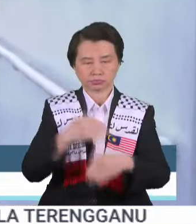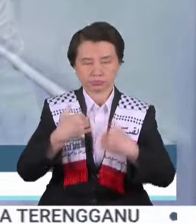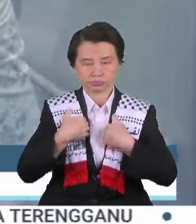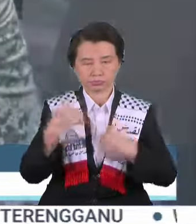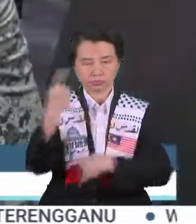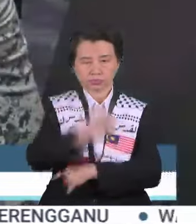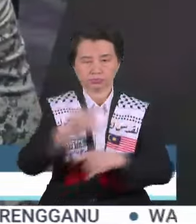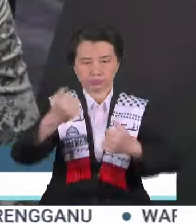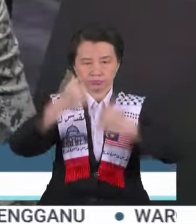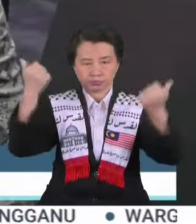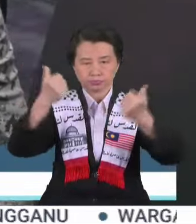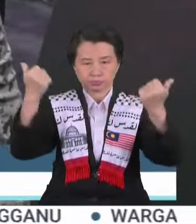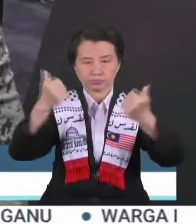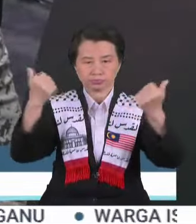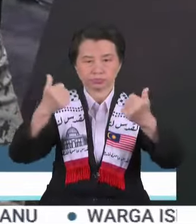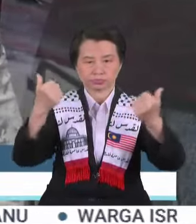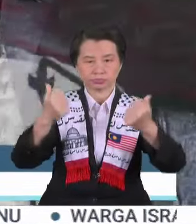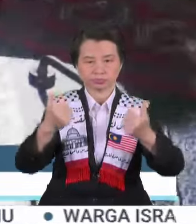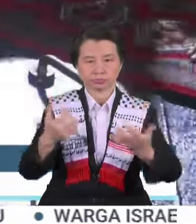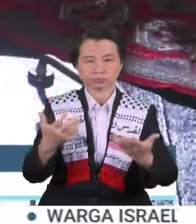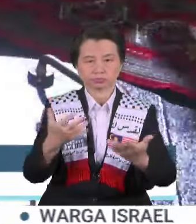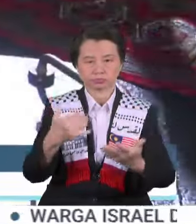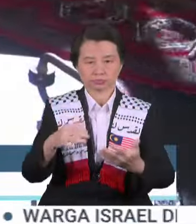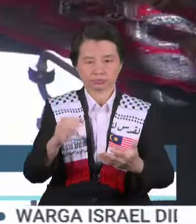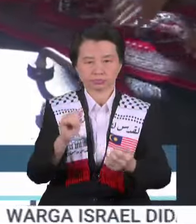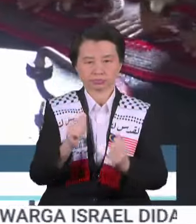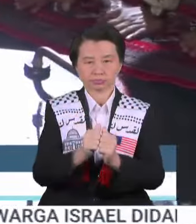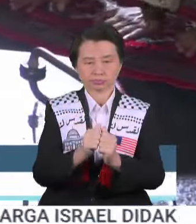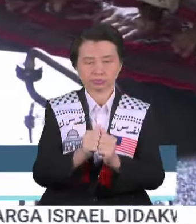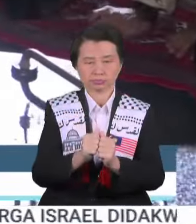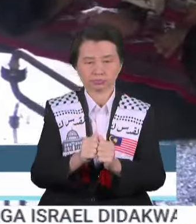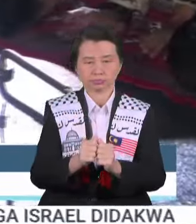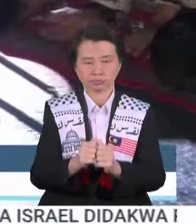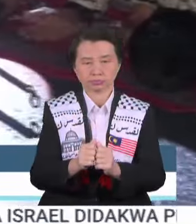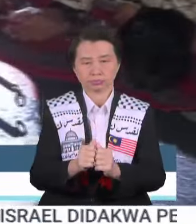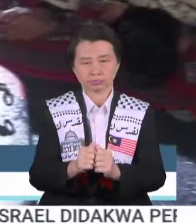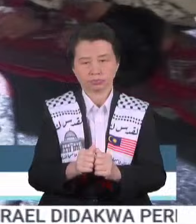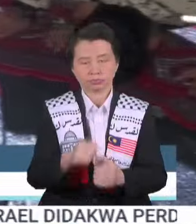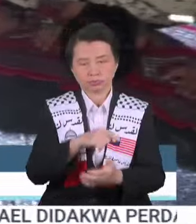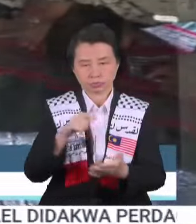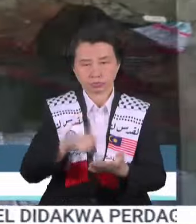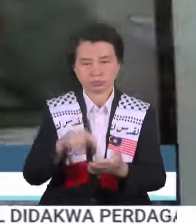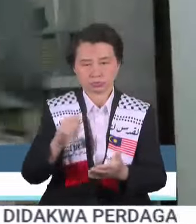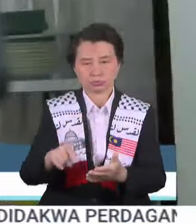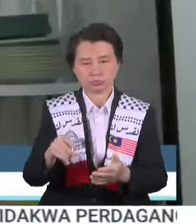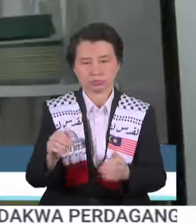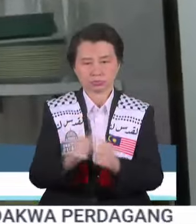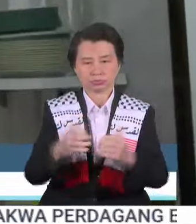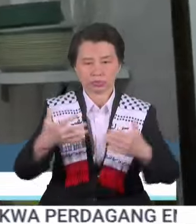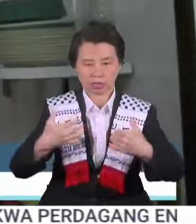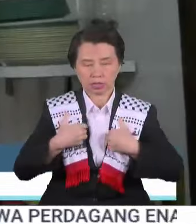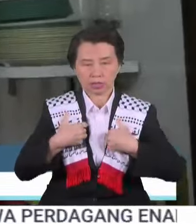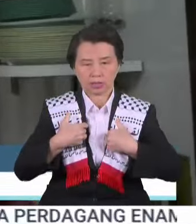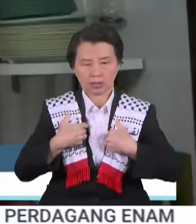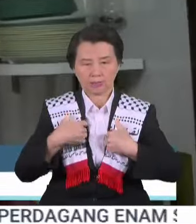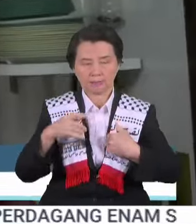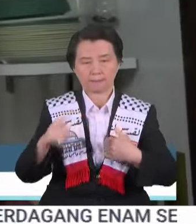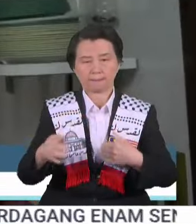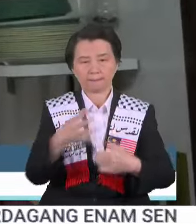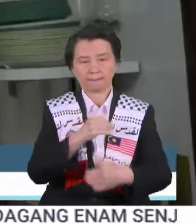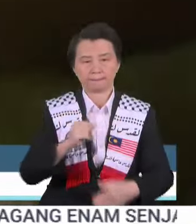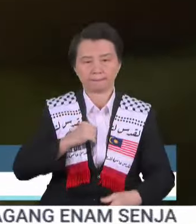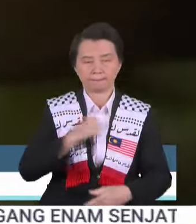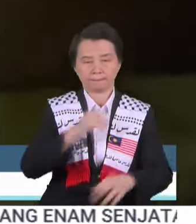menyambut Hari Raya Aidilfitri menggamit kerinduan kepada keluarga. Namun, dengan adanya rakan anggota